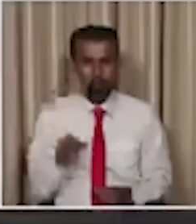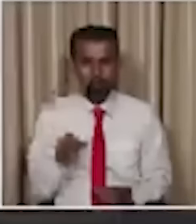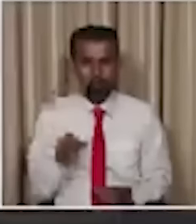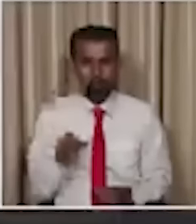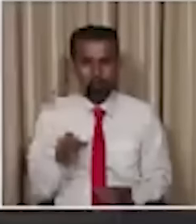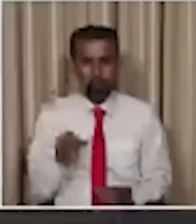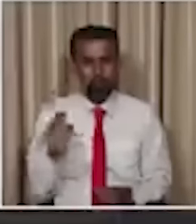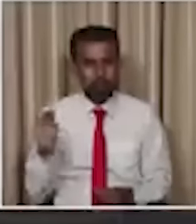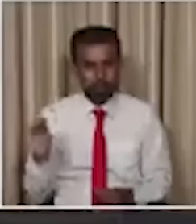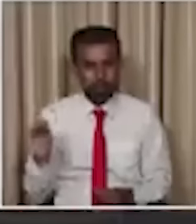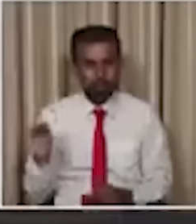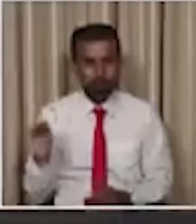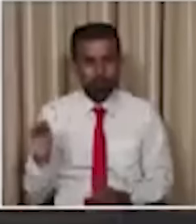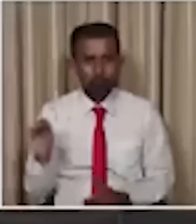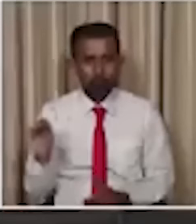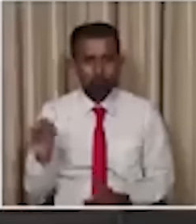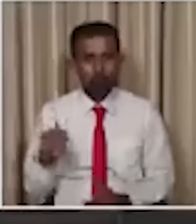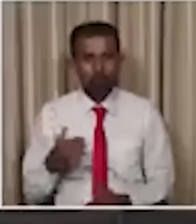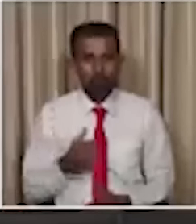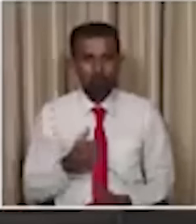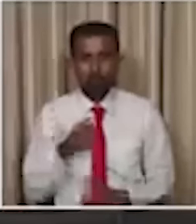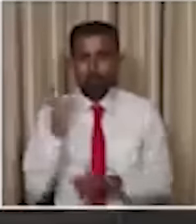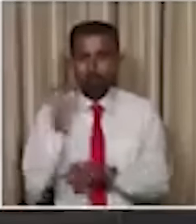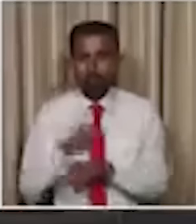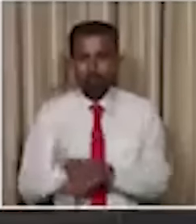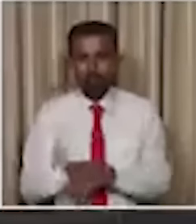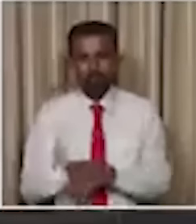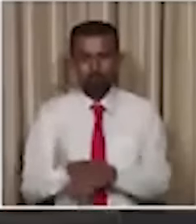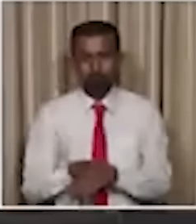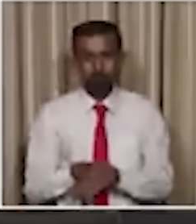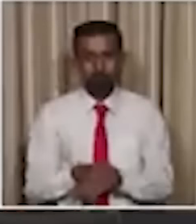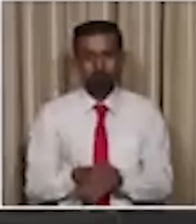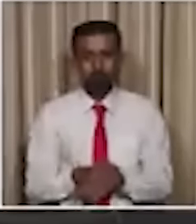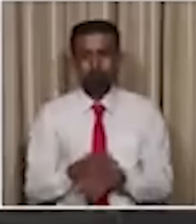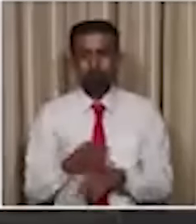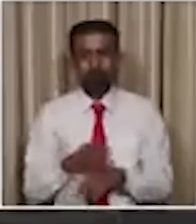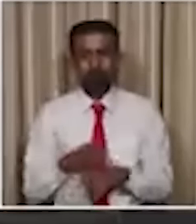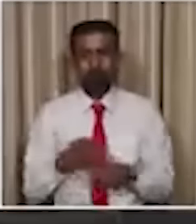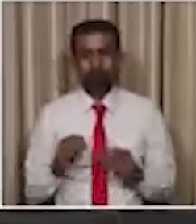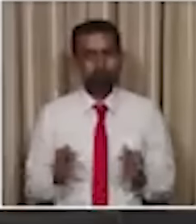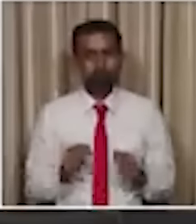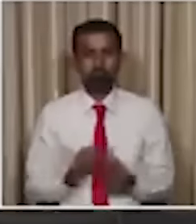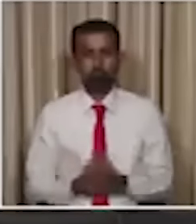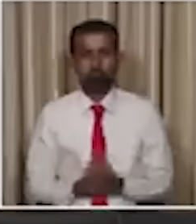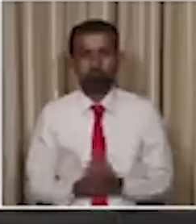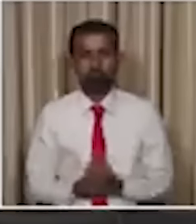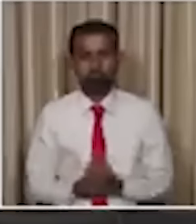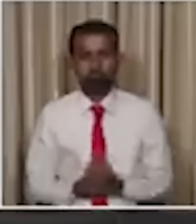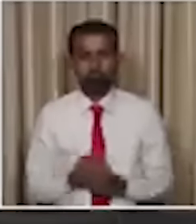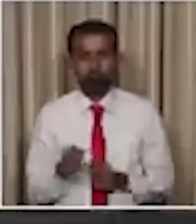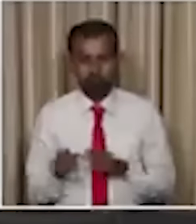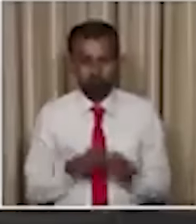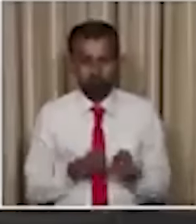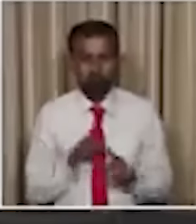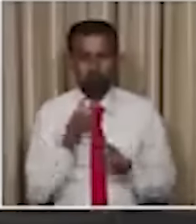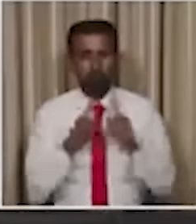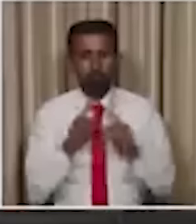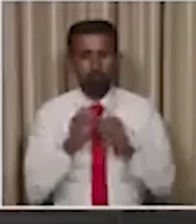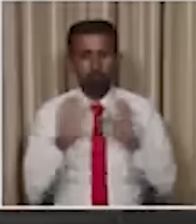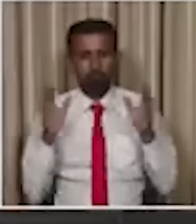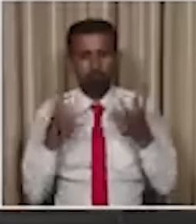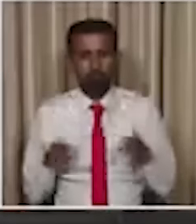ලොක්කෙක් ඉන්නවනම් එයාව මං අත්අඩංගුවට ගන්න පසුබට වෙන්නේ නැහැ කියලා. ඉතින් මෙහෙම කතාවක්